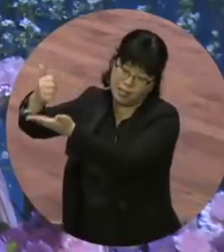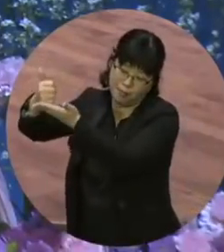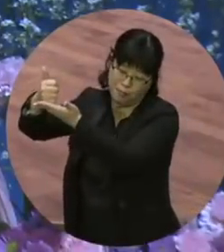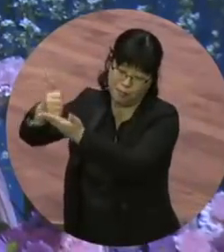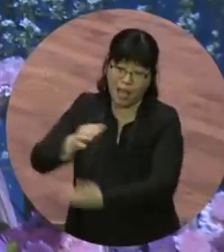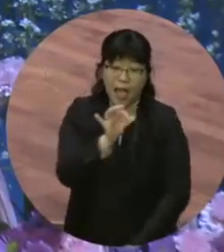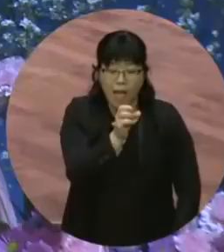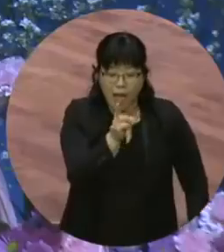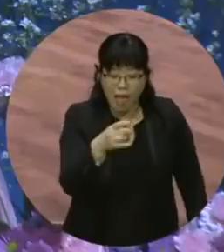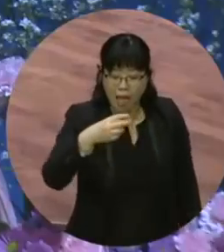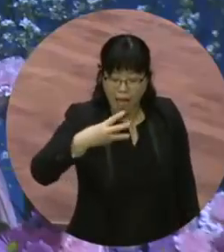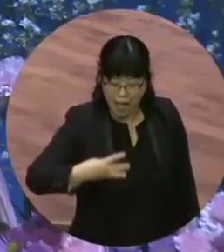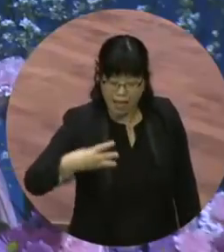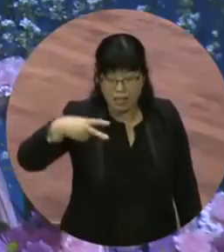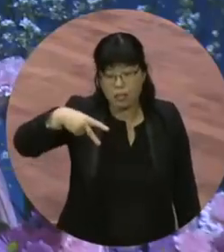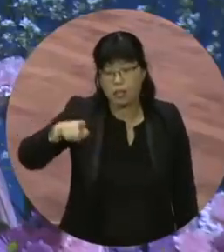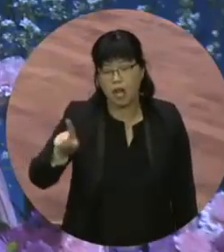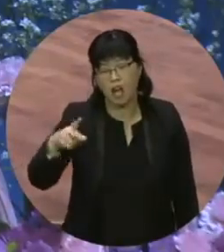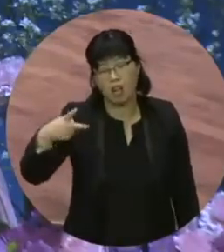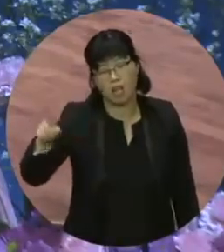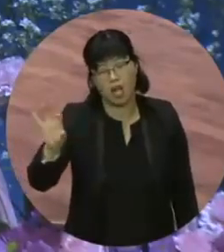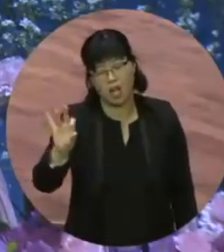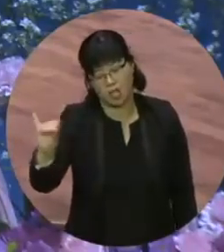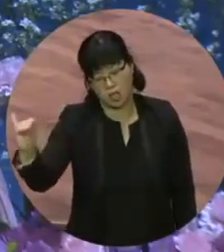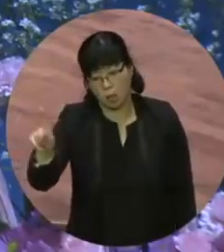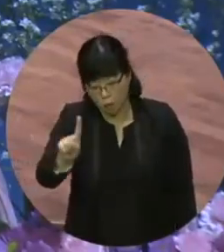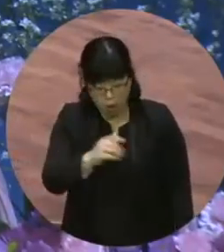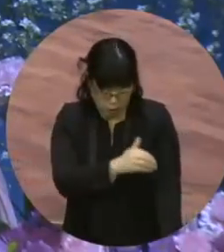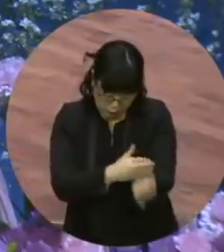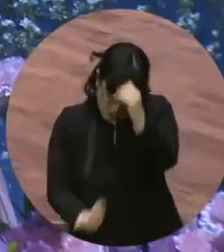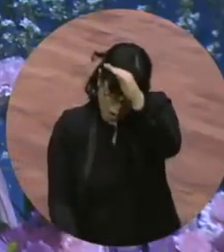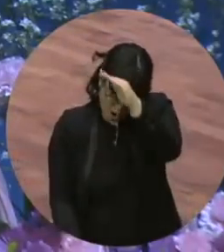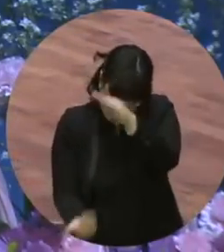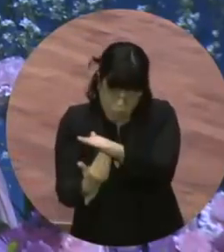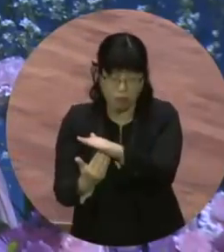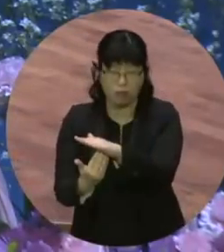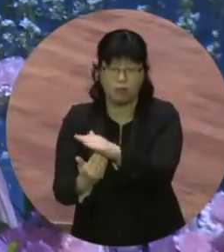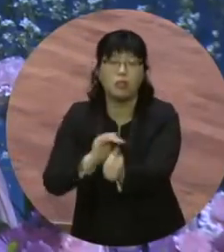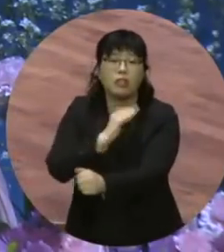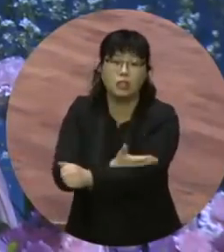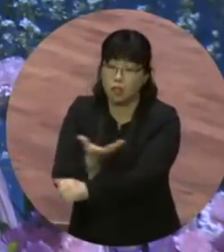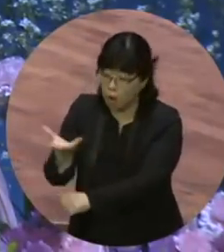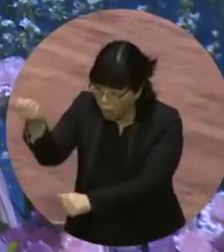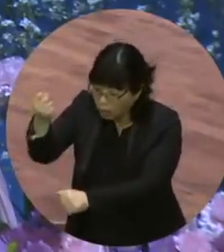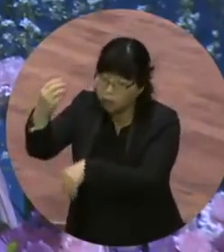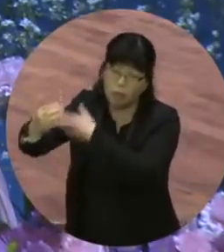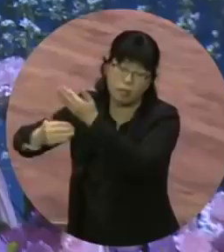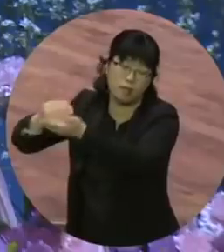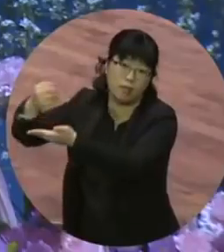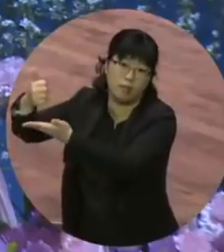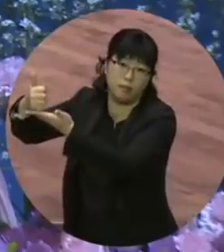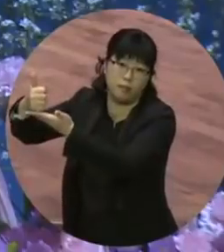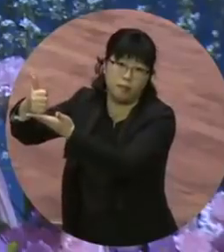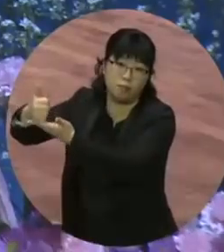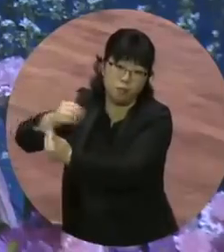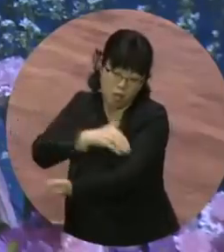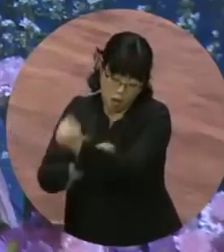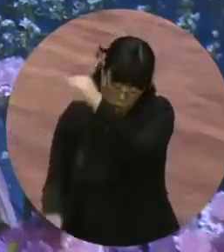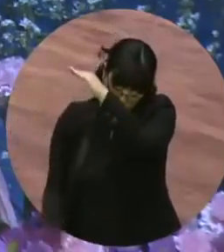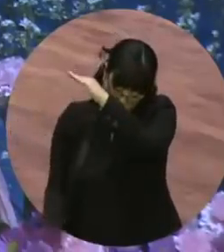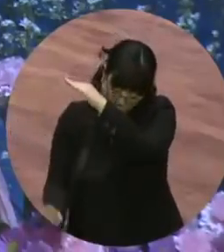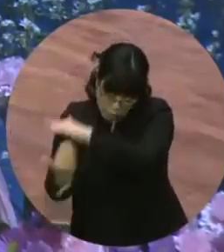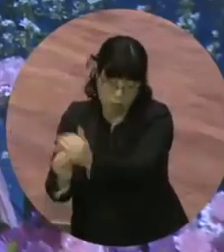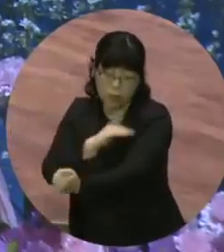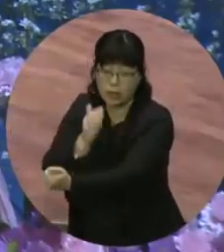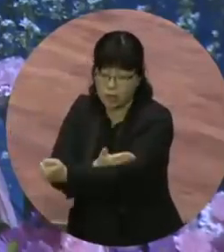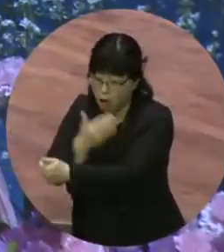하나님. 아멘. 전능하신 하나님. 그 하나님이 나와 함께 계신다 말이에요. 예언계전